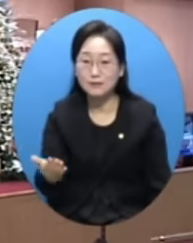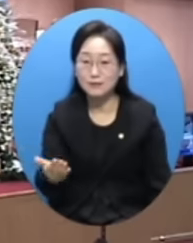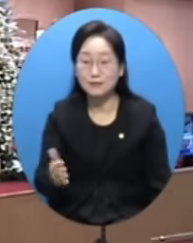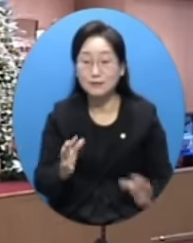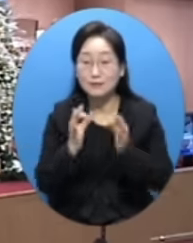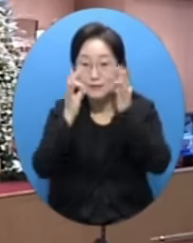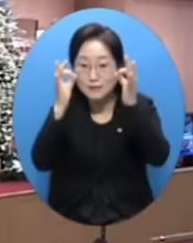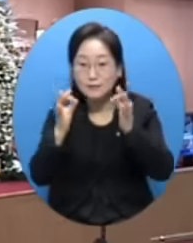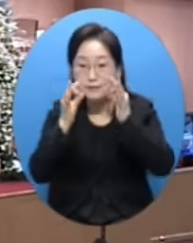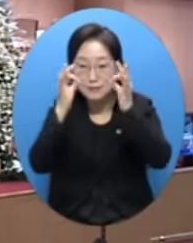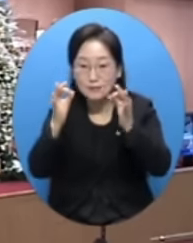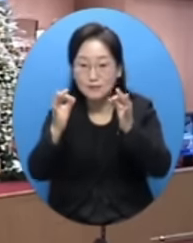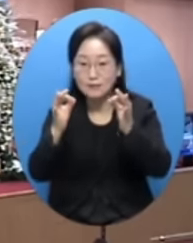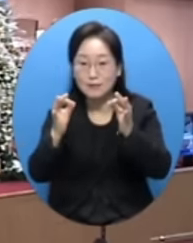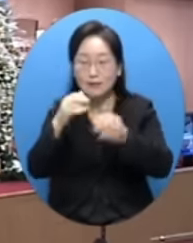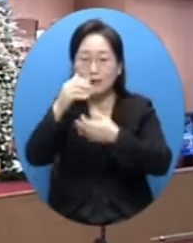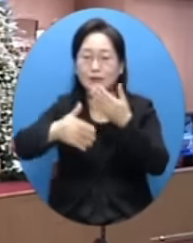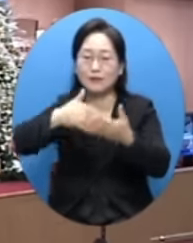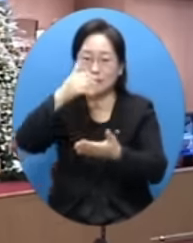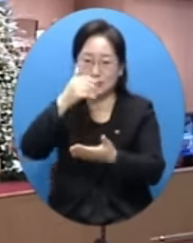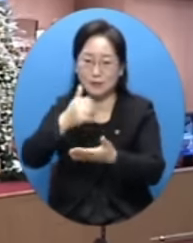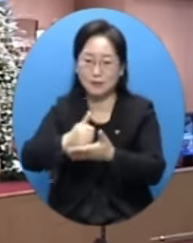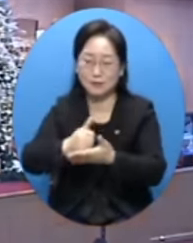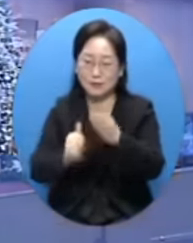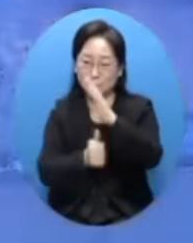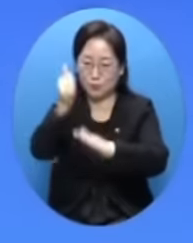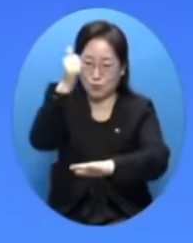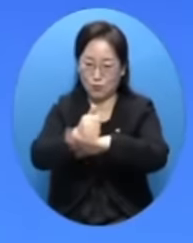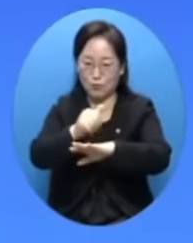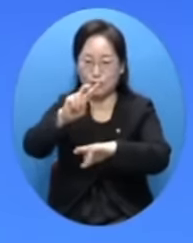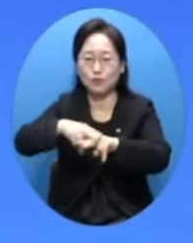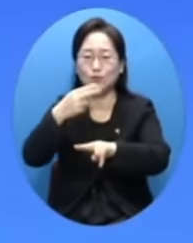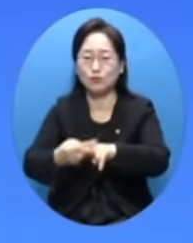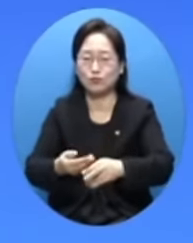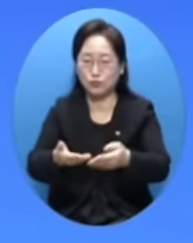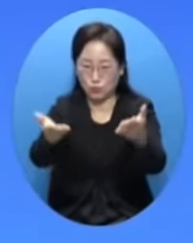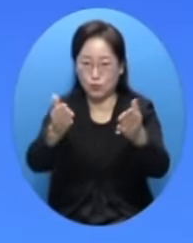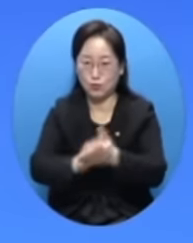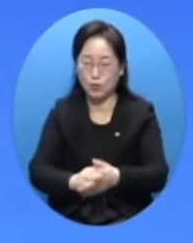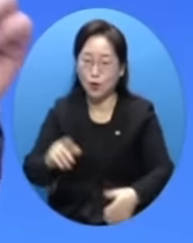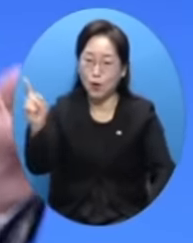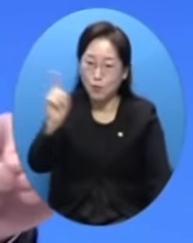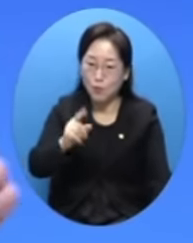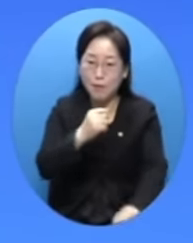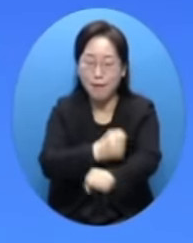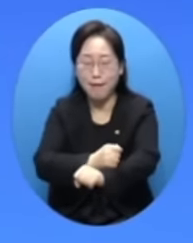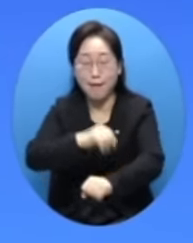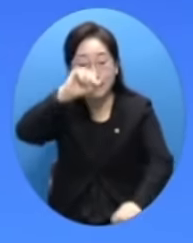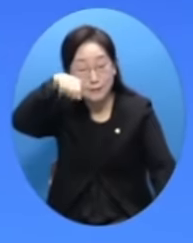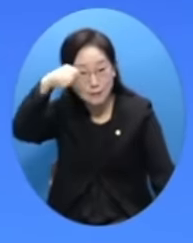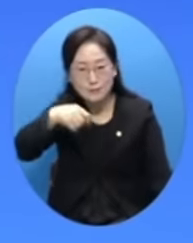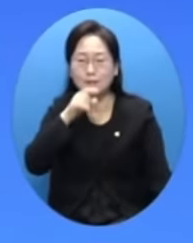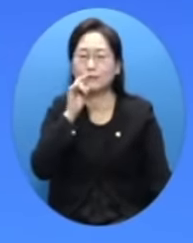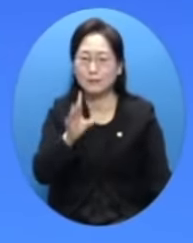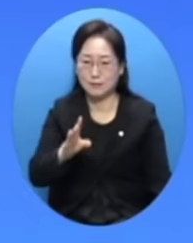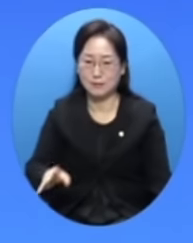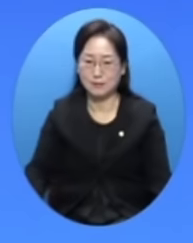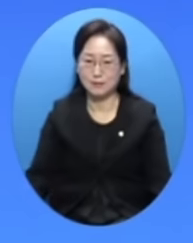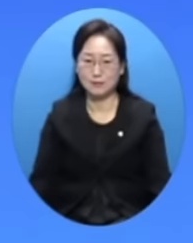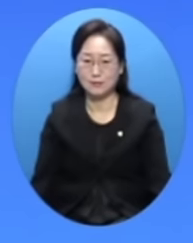최선을 다할 때 그에게 하나님이 성공이라 선물을 주시는 것입니다 무엇을 해도 적당히 하면 안